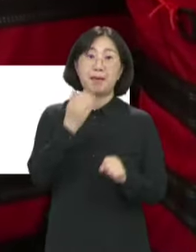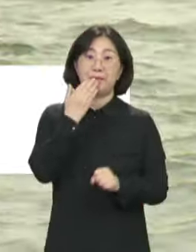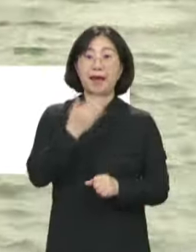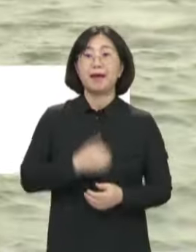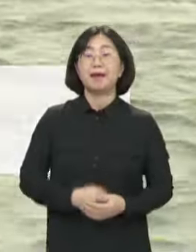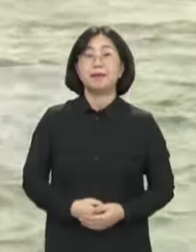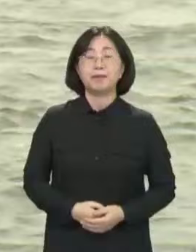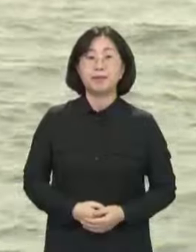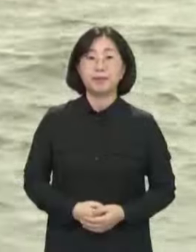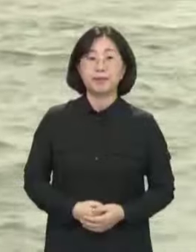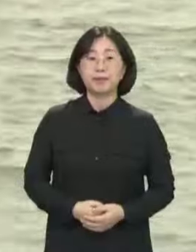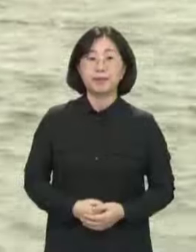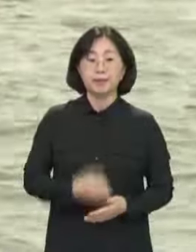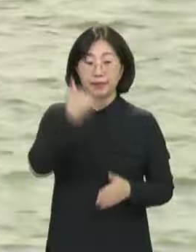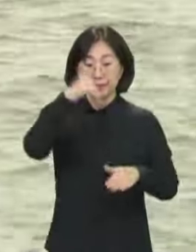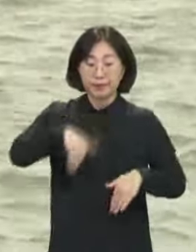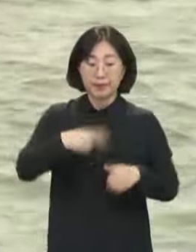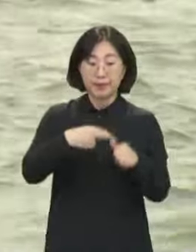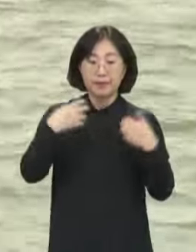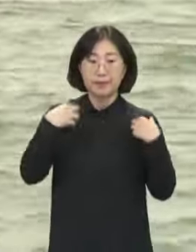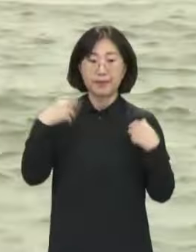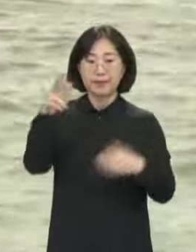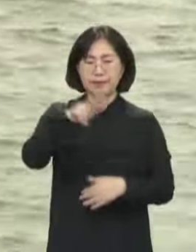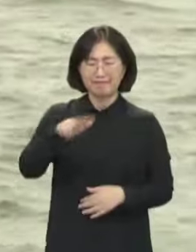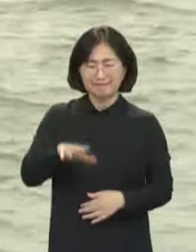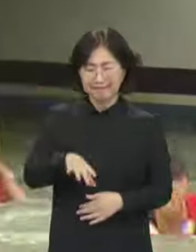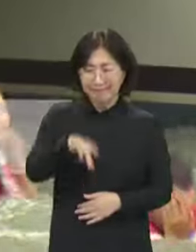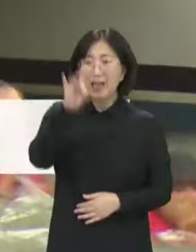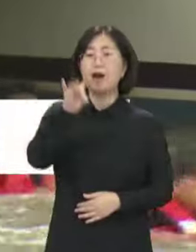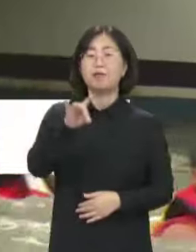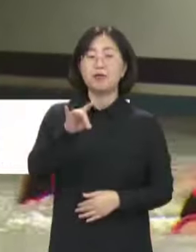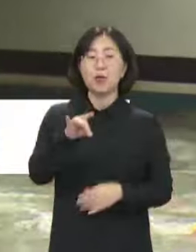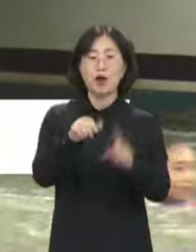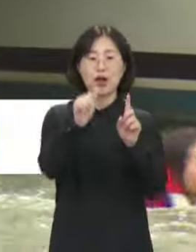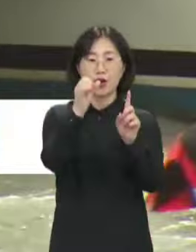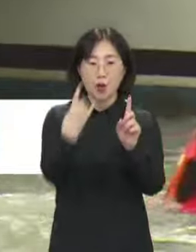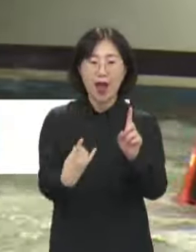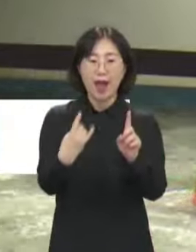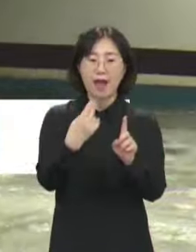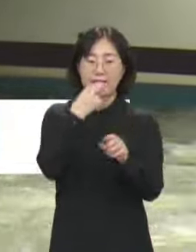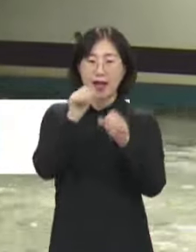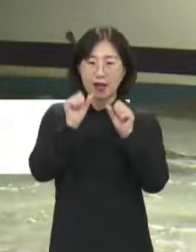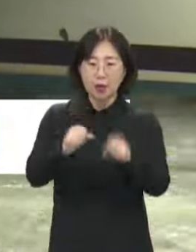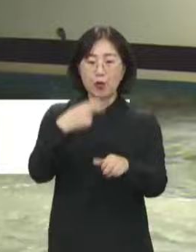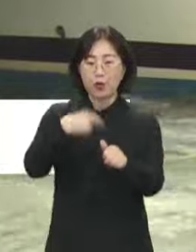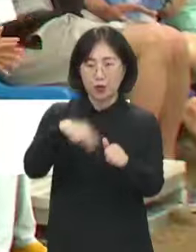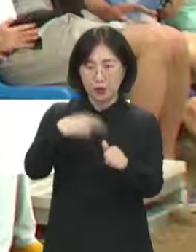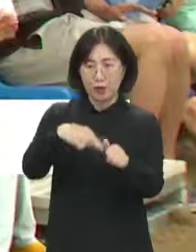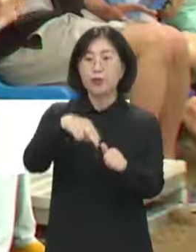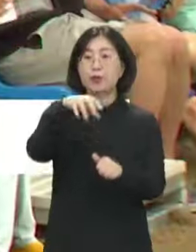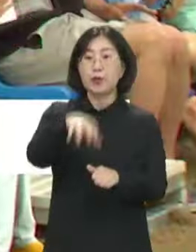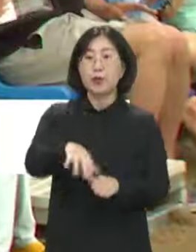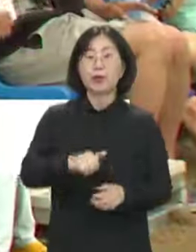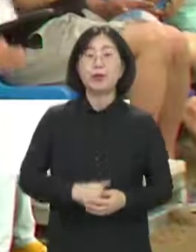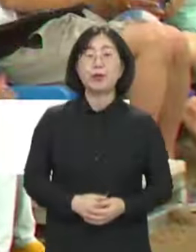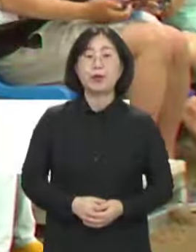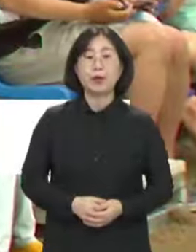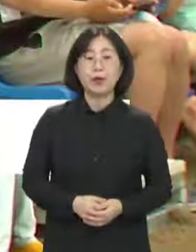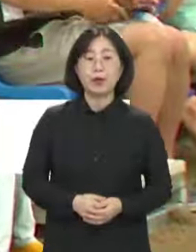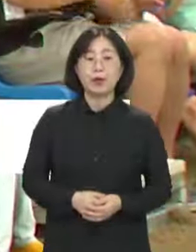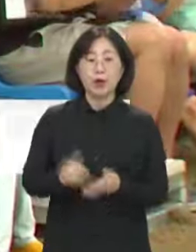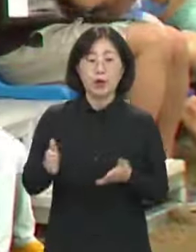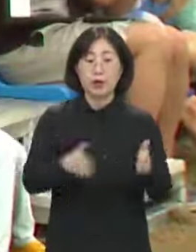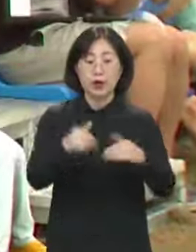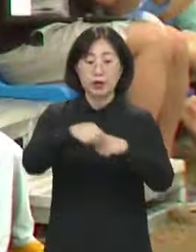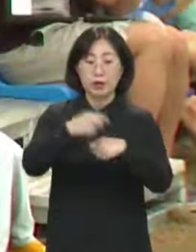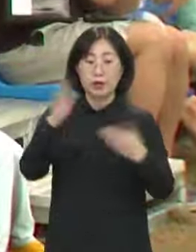같아요. 충남교육청이 전국 최초로 개최한 제1회 생존 수영 교육 한마당입니다. 도내